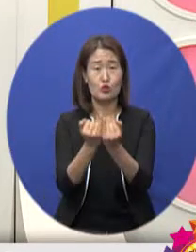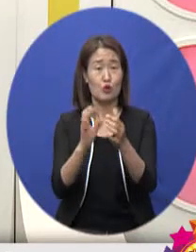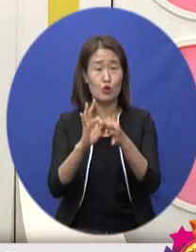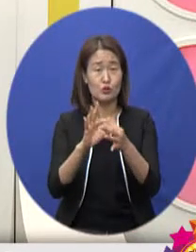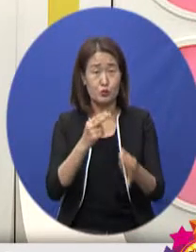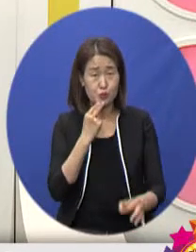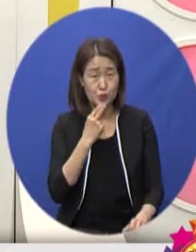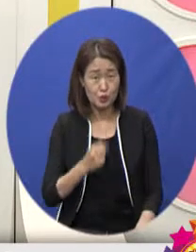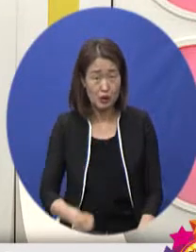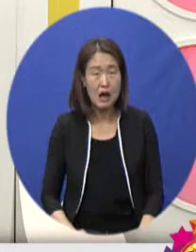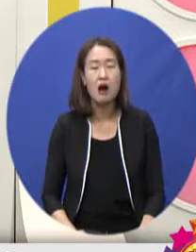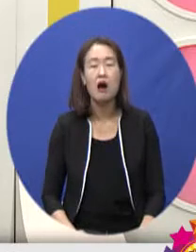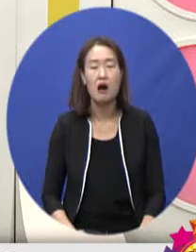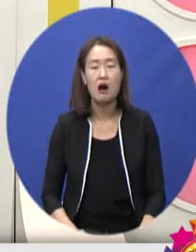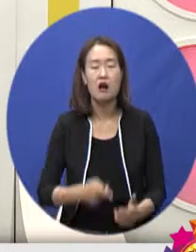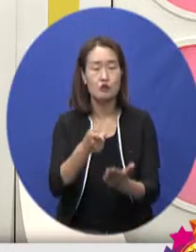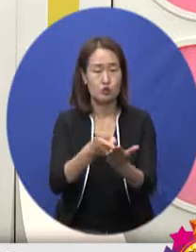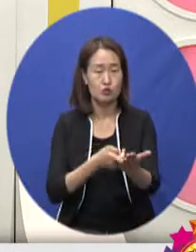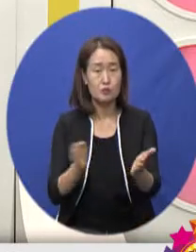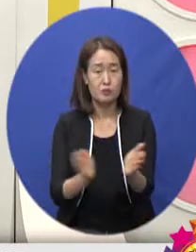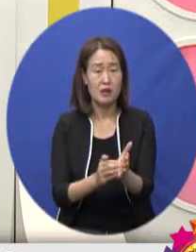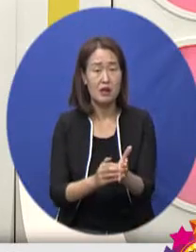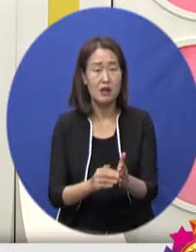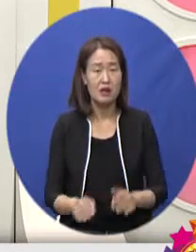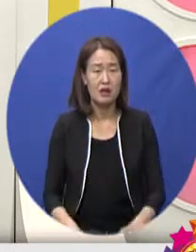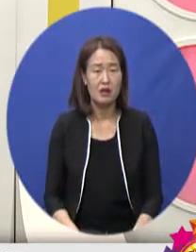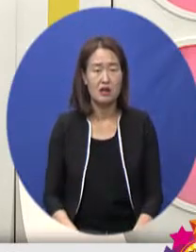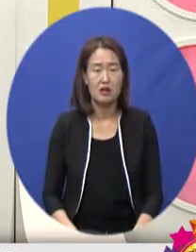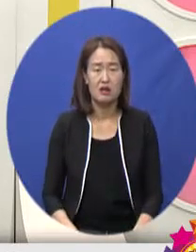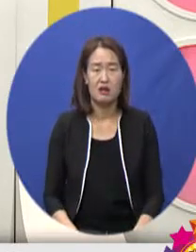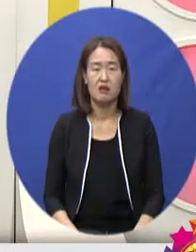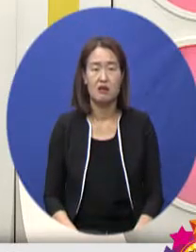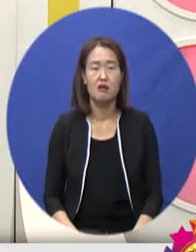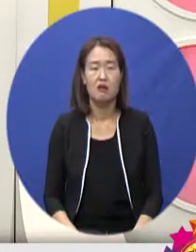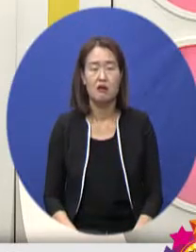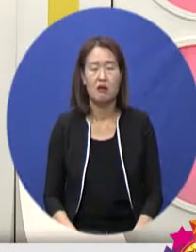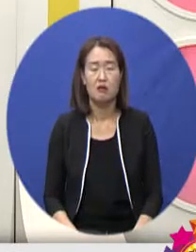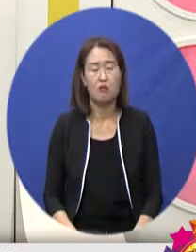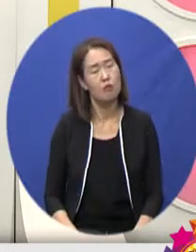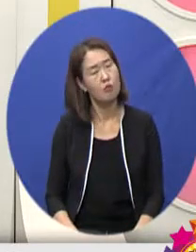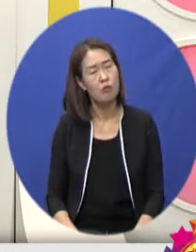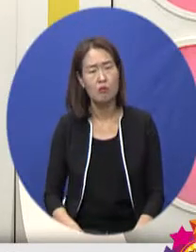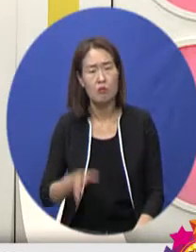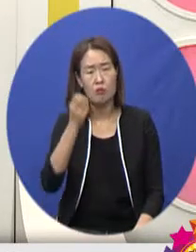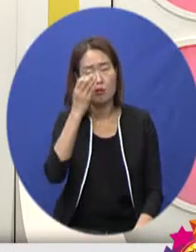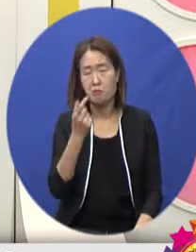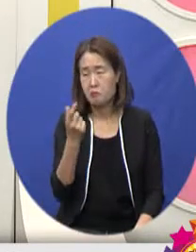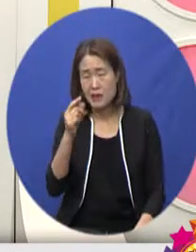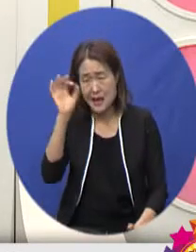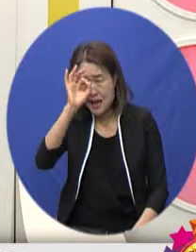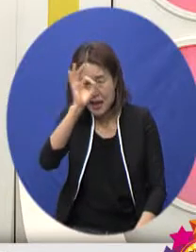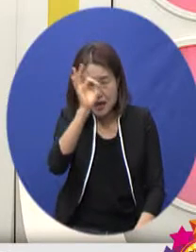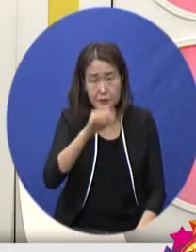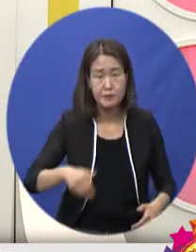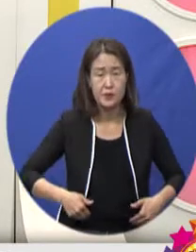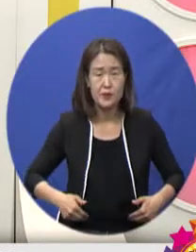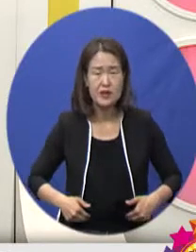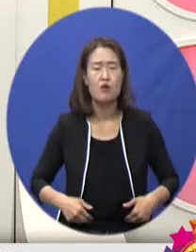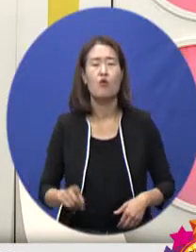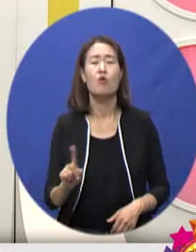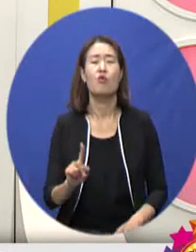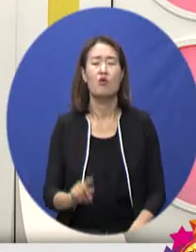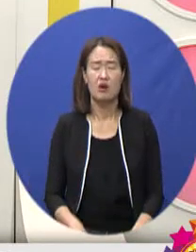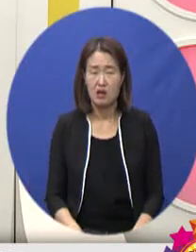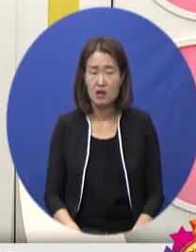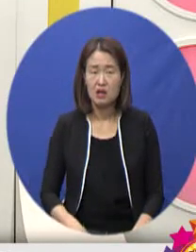아, 중성화 수술 시키잖아 요즘에는 반려견들. 네. 네. 그렇구나. 그럼 그나저나 빨리 찾으셔야 될 텐데.